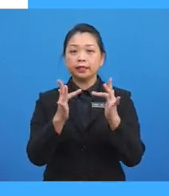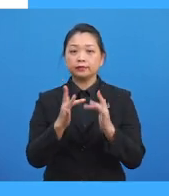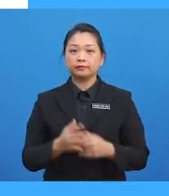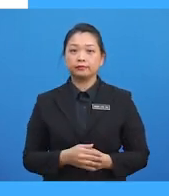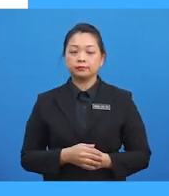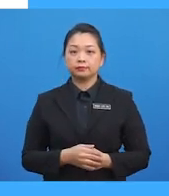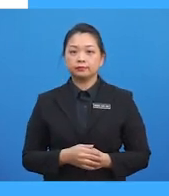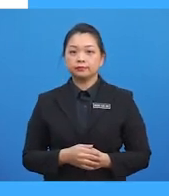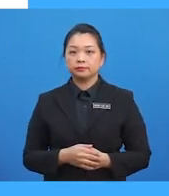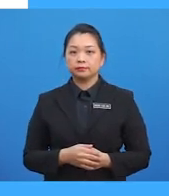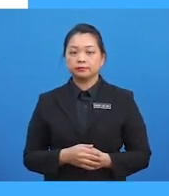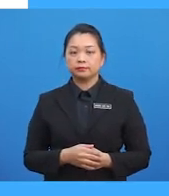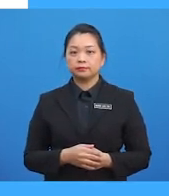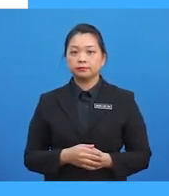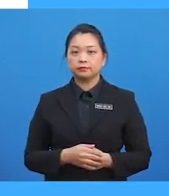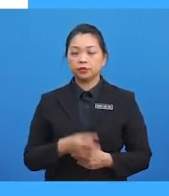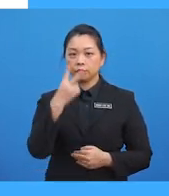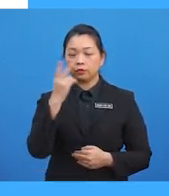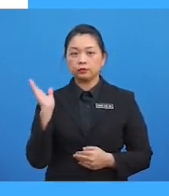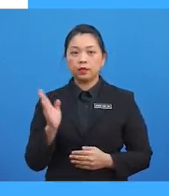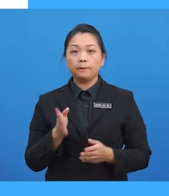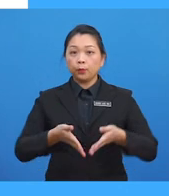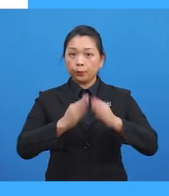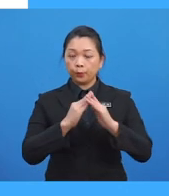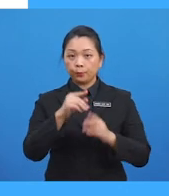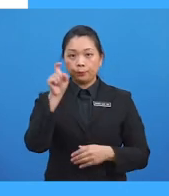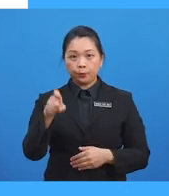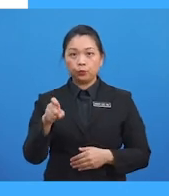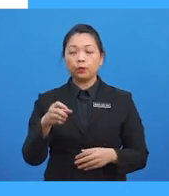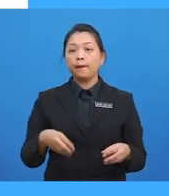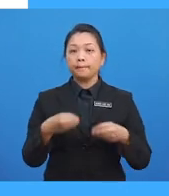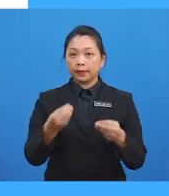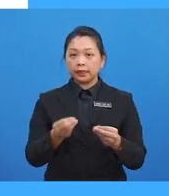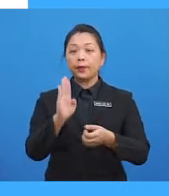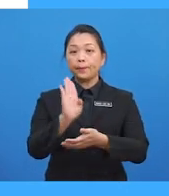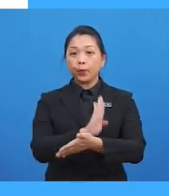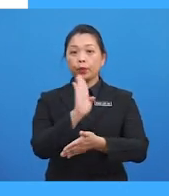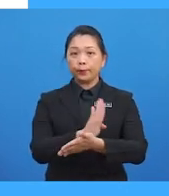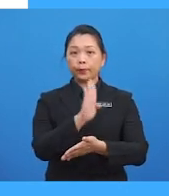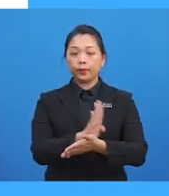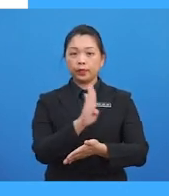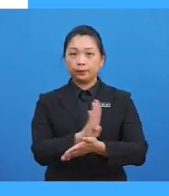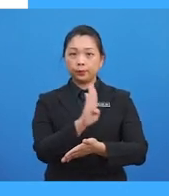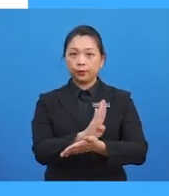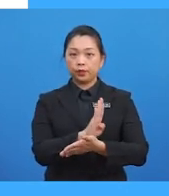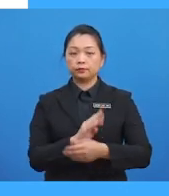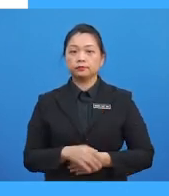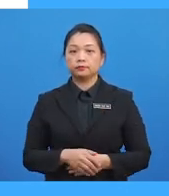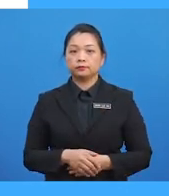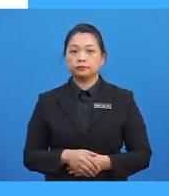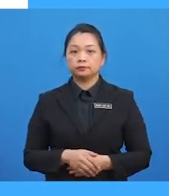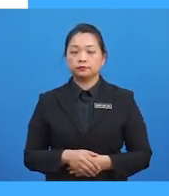yang pertama, pemohon perlu mengemukakan borang 1 untuk paten dan borang 14 untuk pembaruan